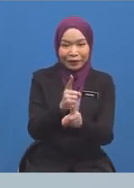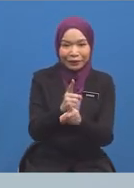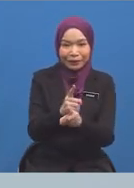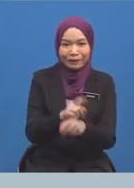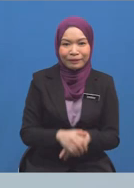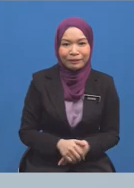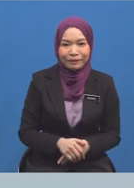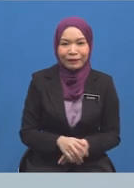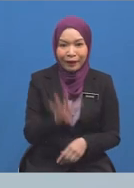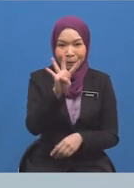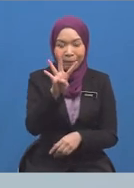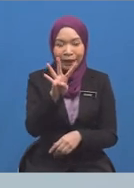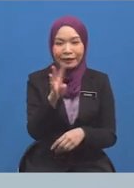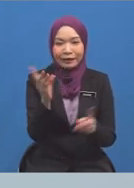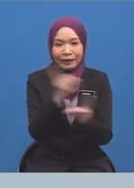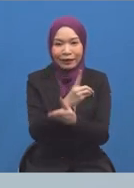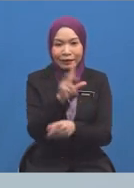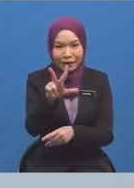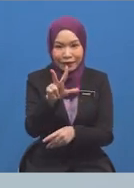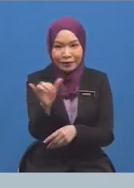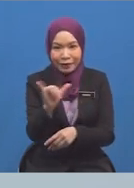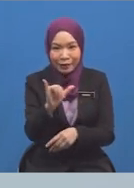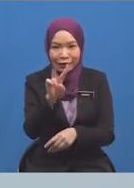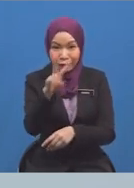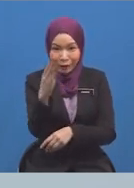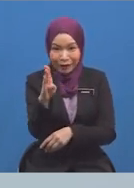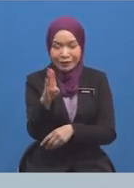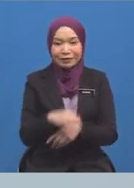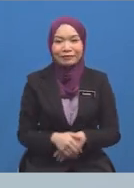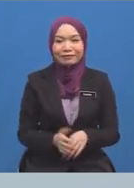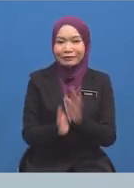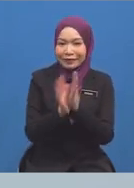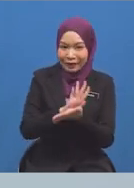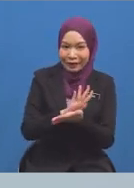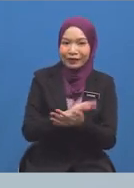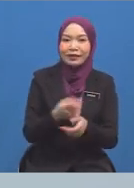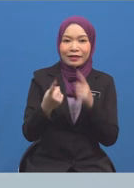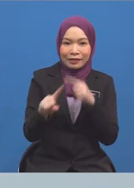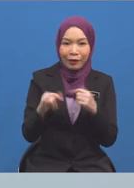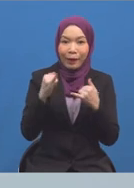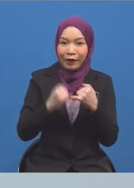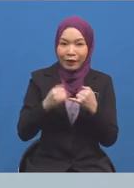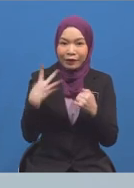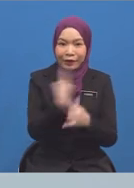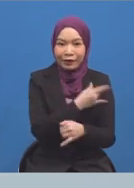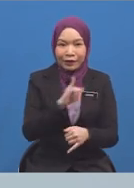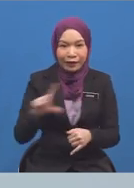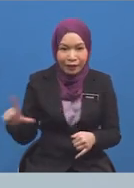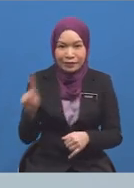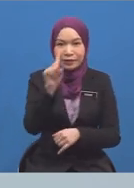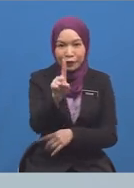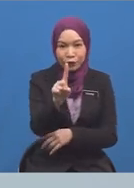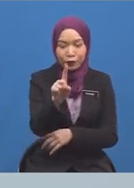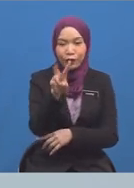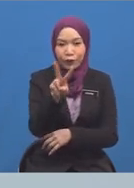atuh tempat darat 3 = 12 Wage jawaban akhir kita adalah